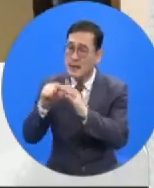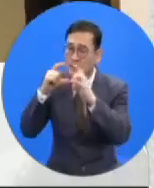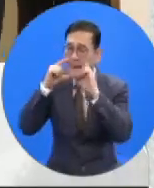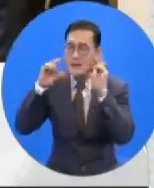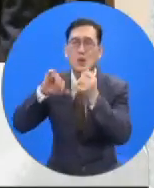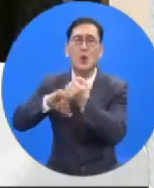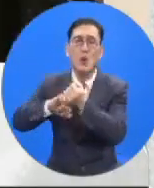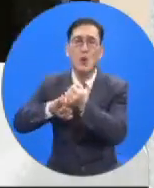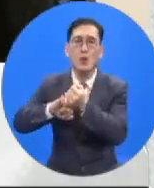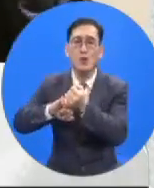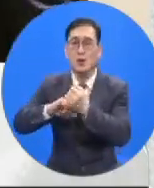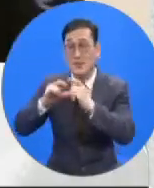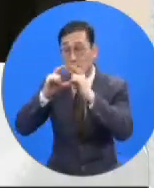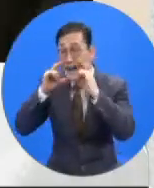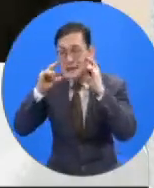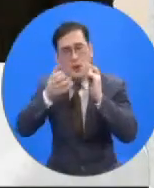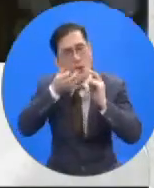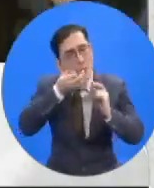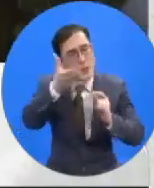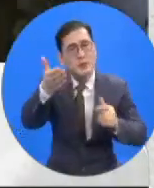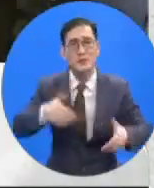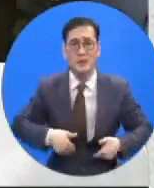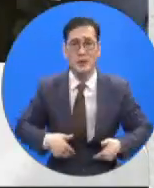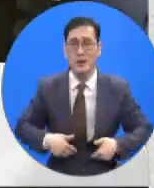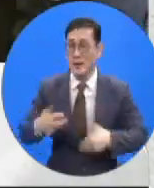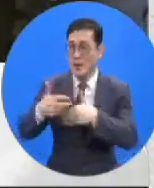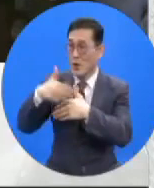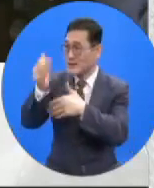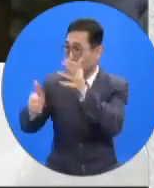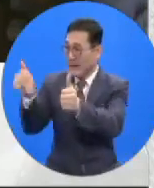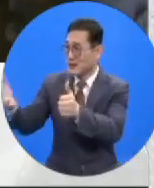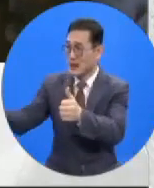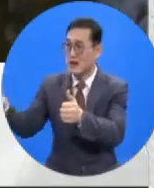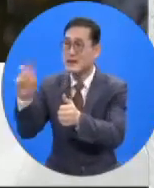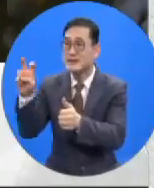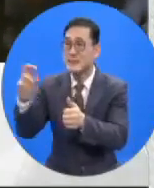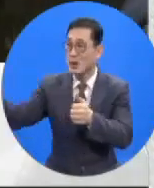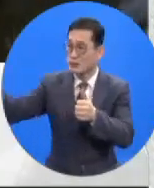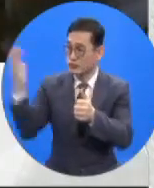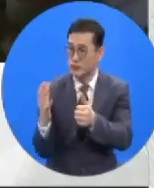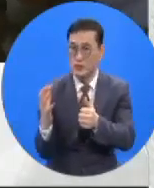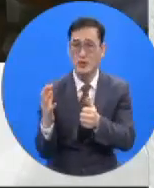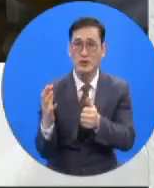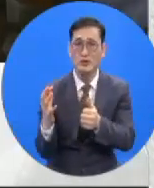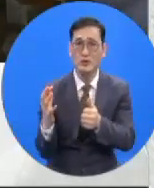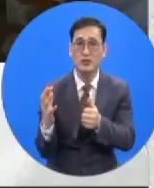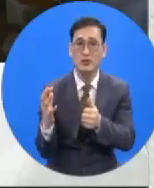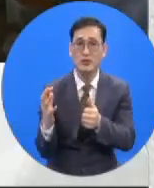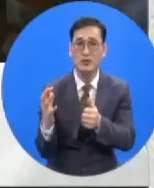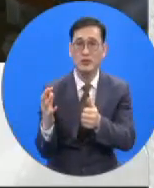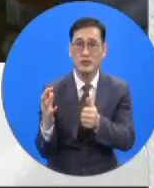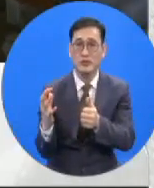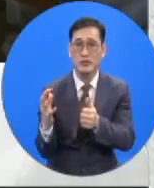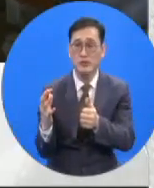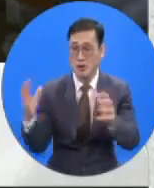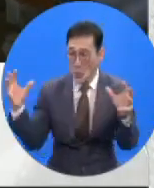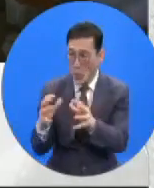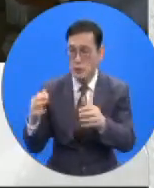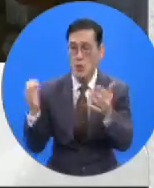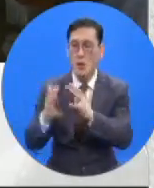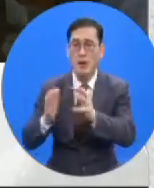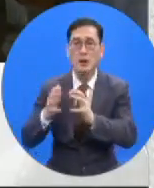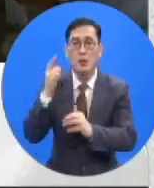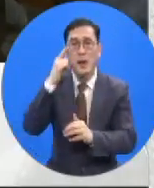합니다 100 원장 저를 왜 수명 이라 불러 놓고 바빠 죽은 사람들을 병상의 를 화상 일을 해도 되는 것을 써서